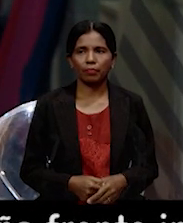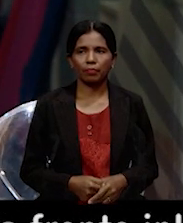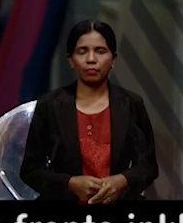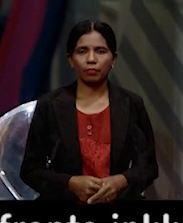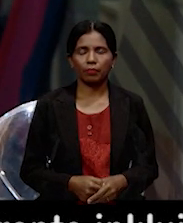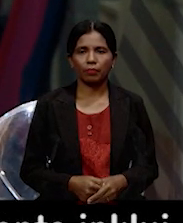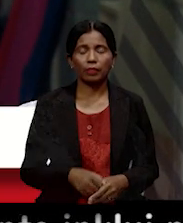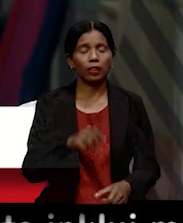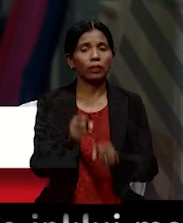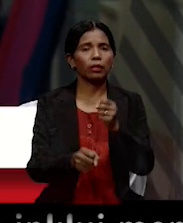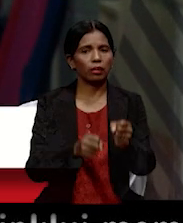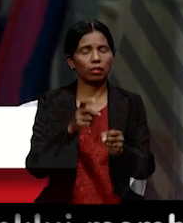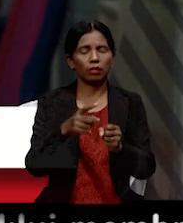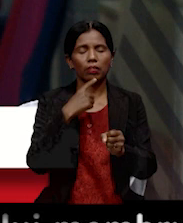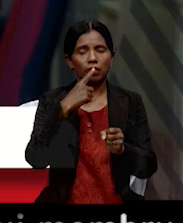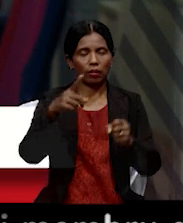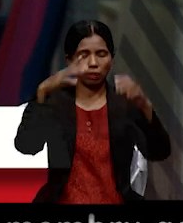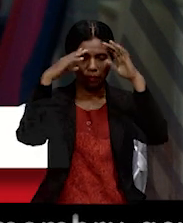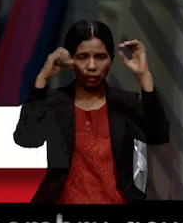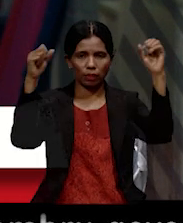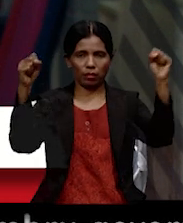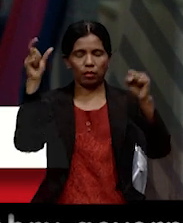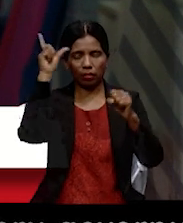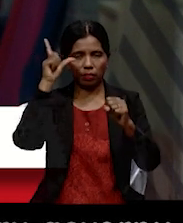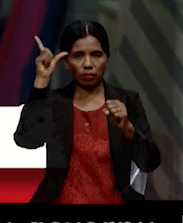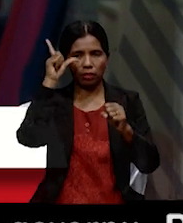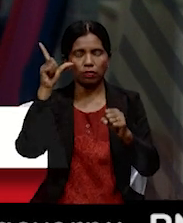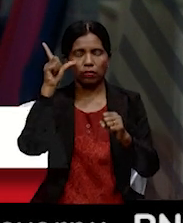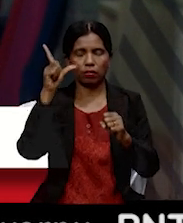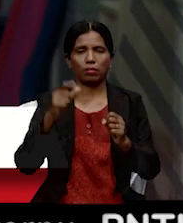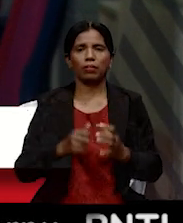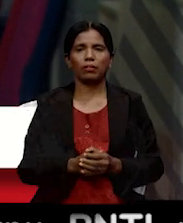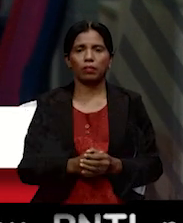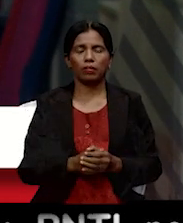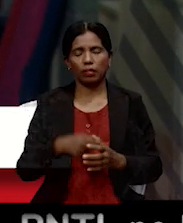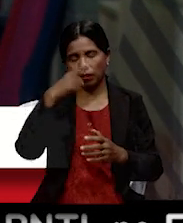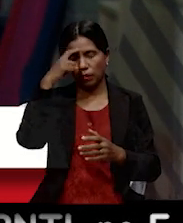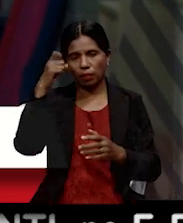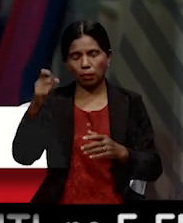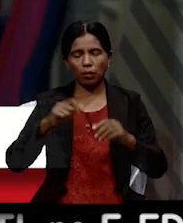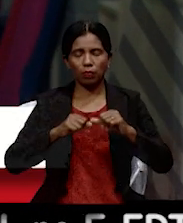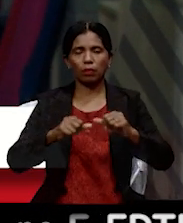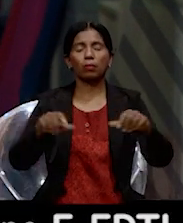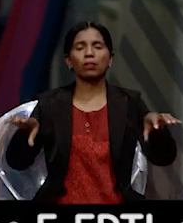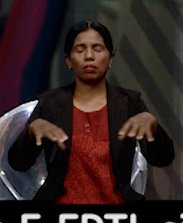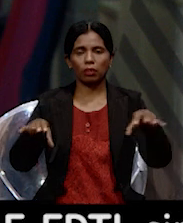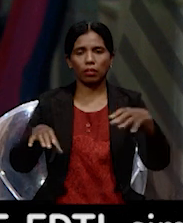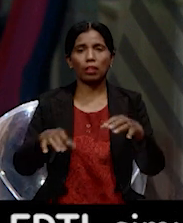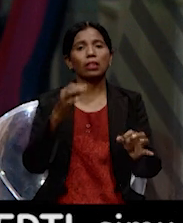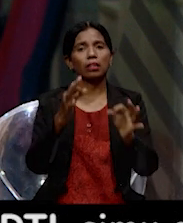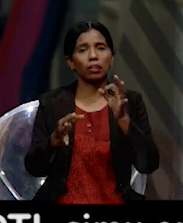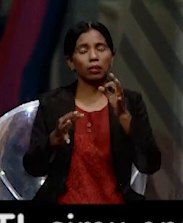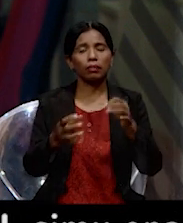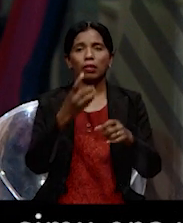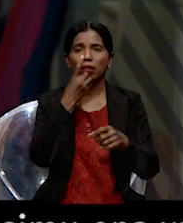Sociedade civil questiona o presidente da República, Francisco Guterres Luolo, também continua serviço, mas que declara